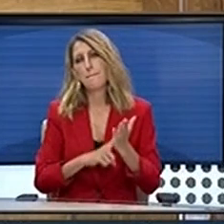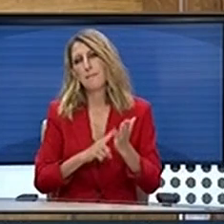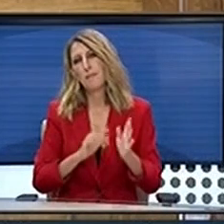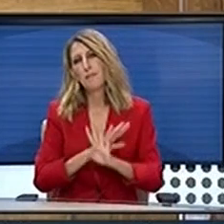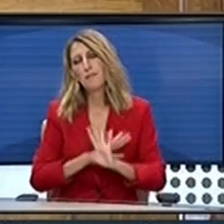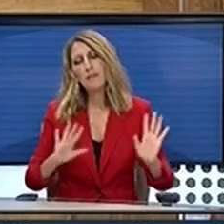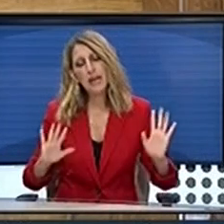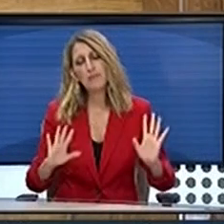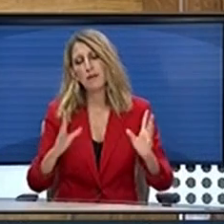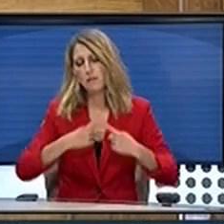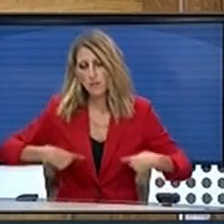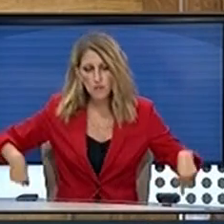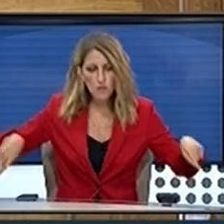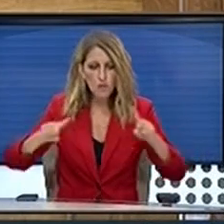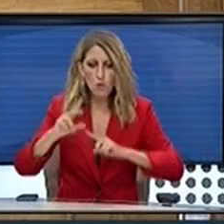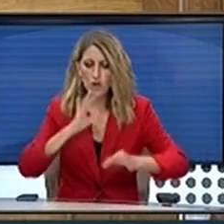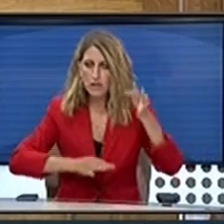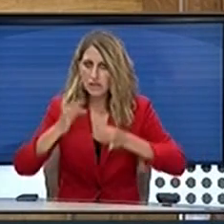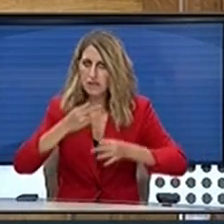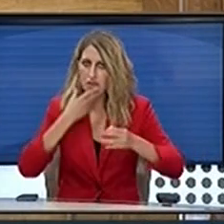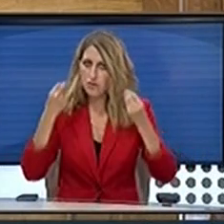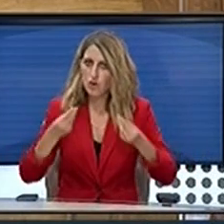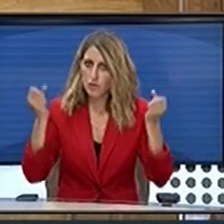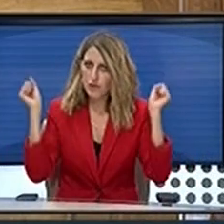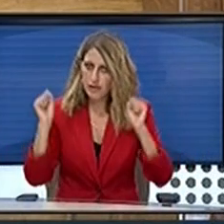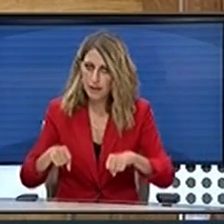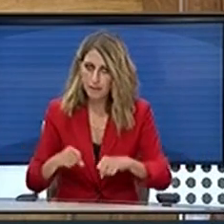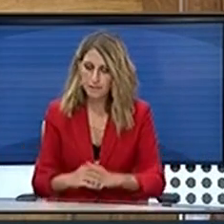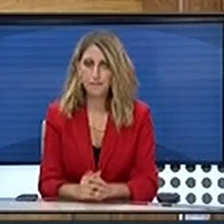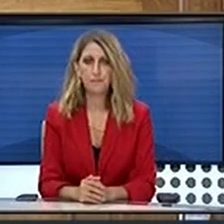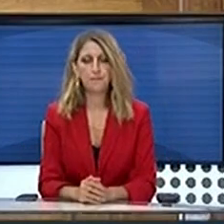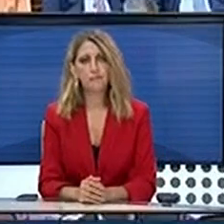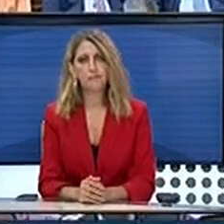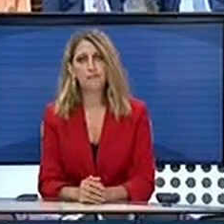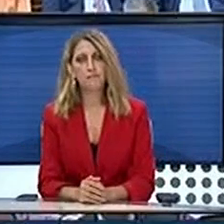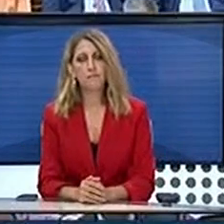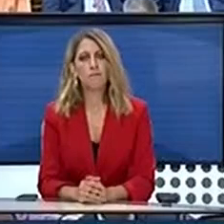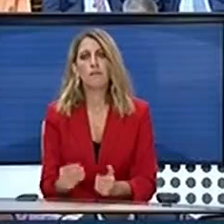τέλος, ένα σχόλιο για τη στάση του ΠΑΣΟΚ.